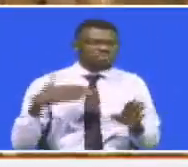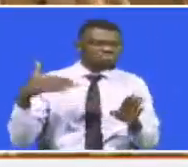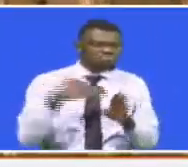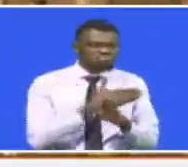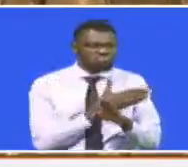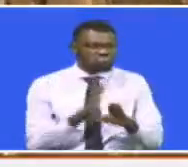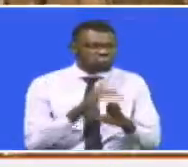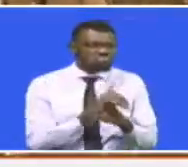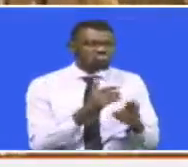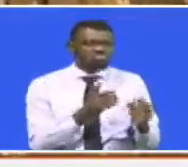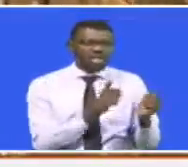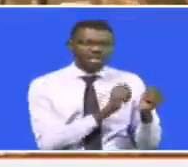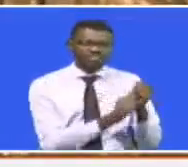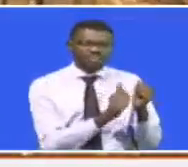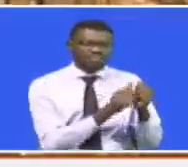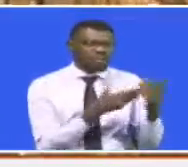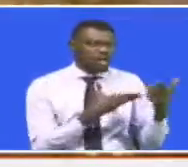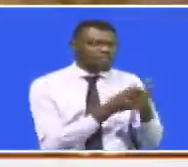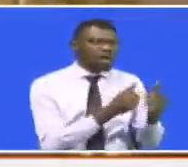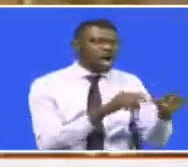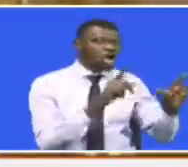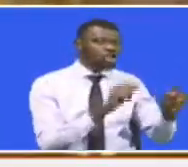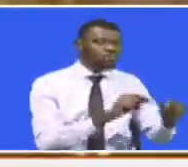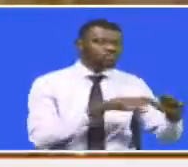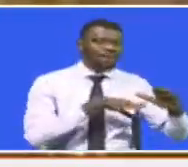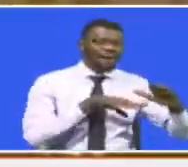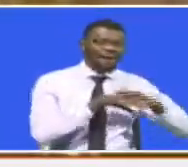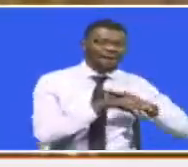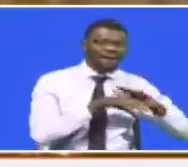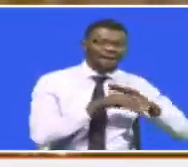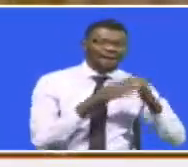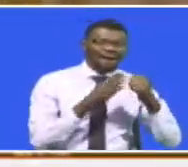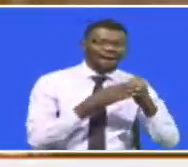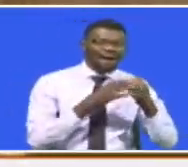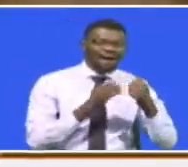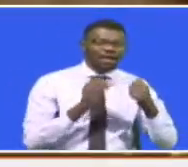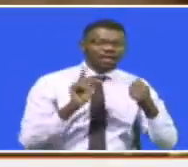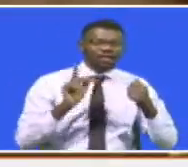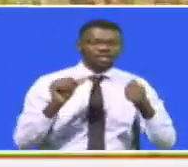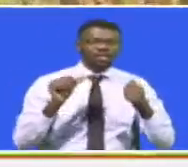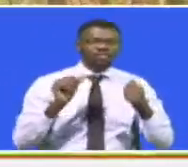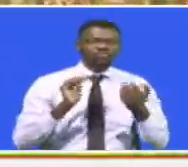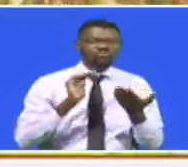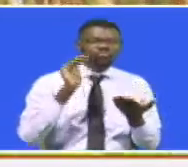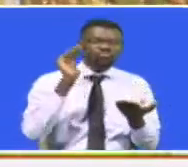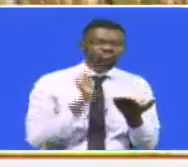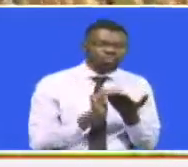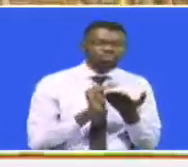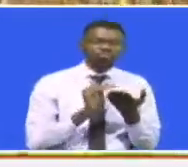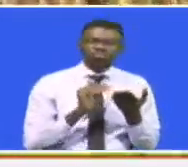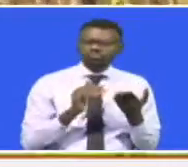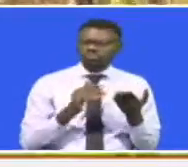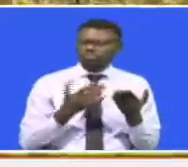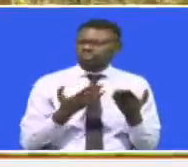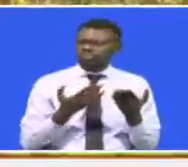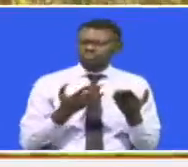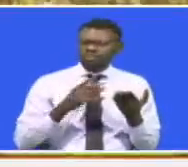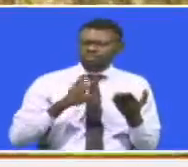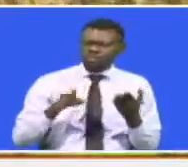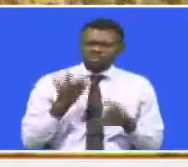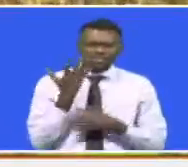at very low prices, with the 90 kg bag dropping from 5,500 shillings a month ago to between 4,500